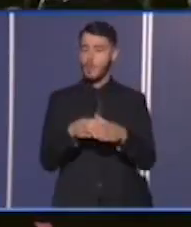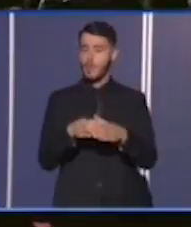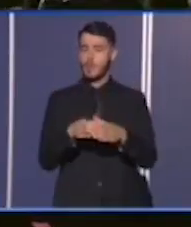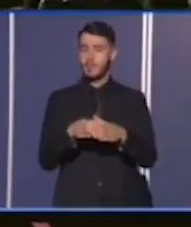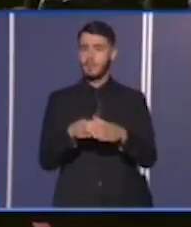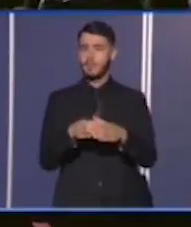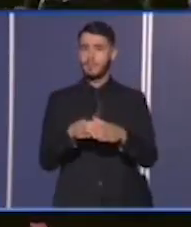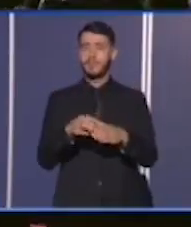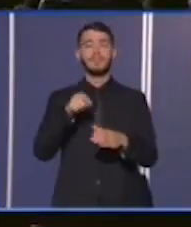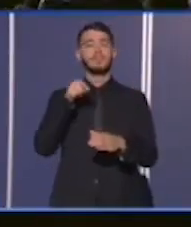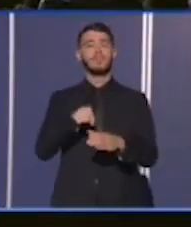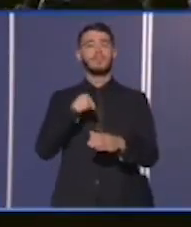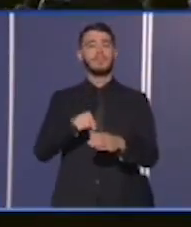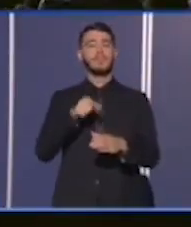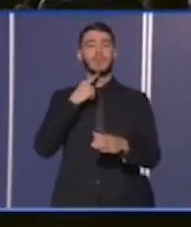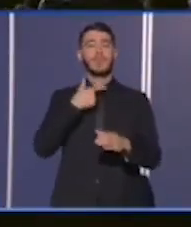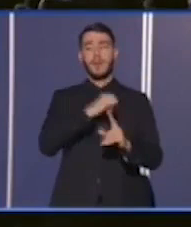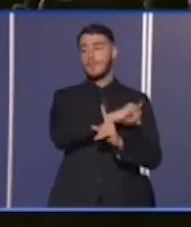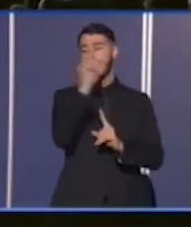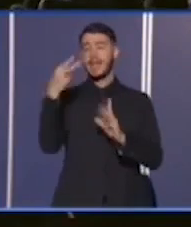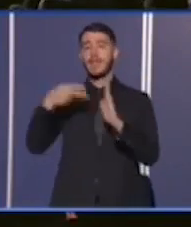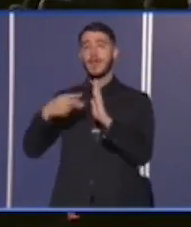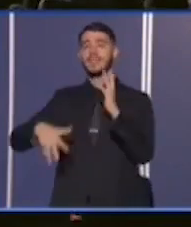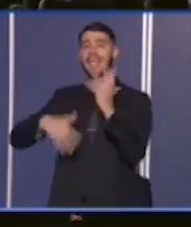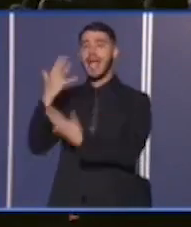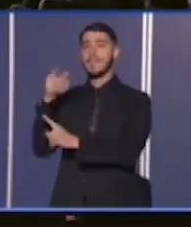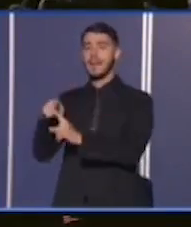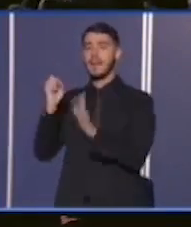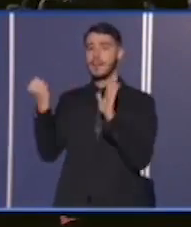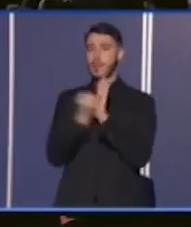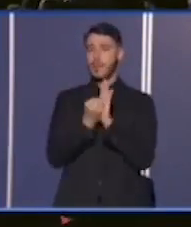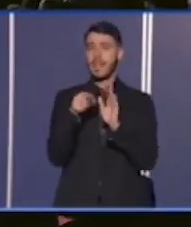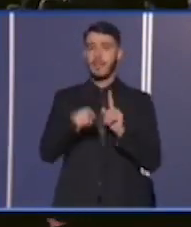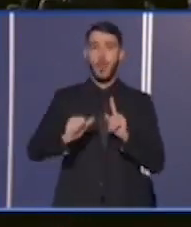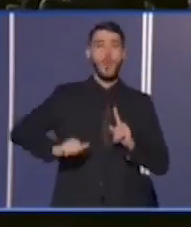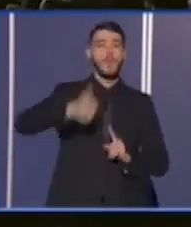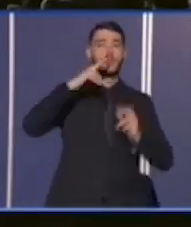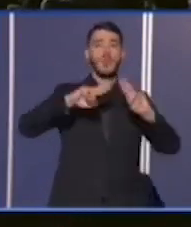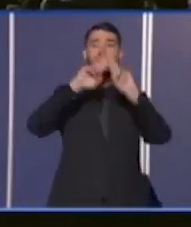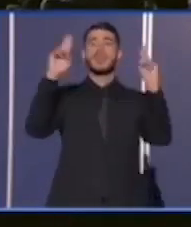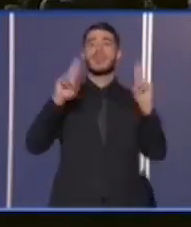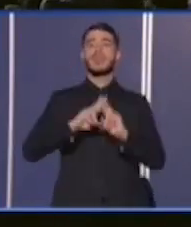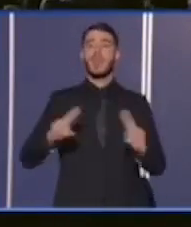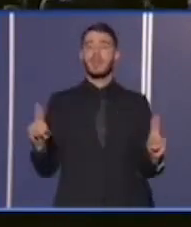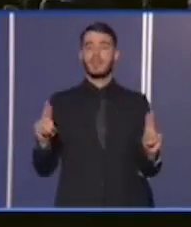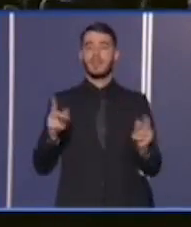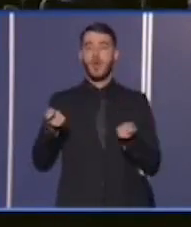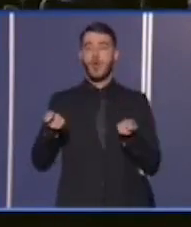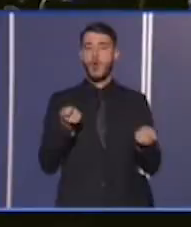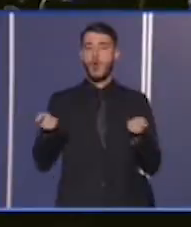ISO 9001-2015. Και αυτό το κάναμε με το μεγαλύτερο διεθνή οργανισμό πιστοποίησης TÜV.